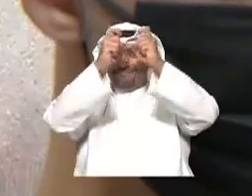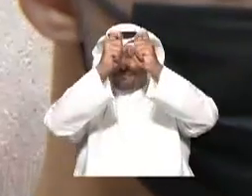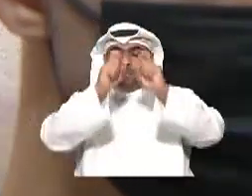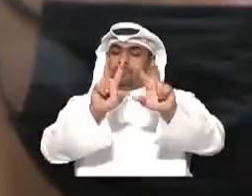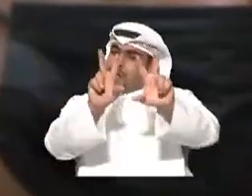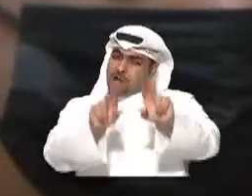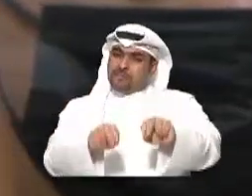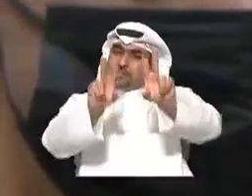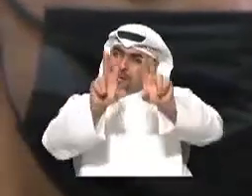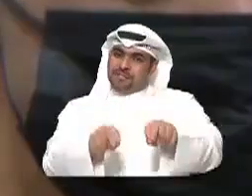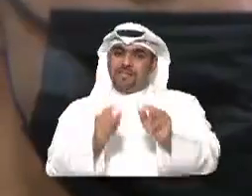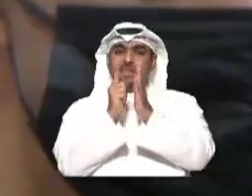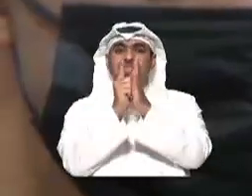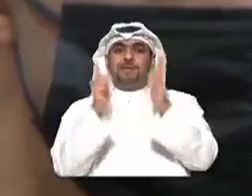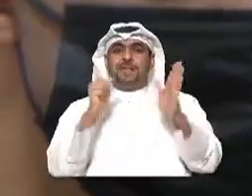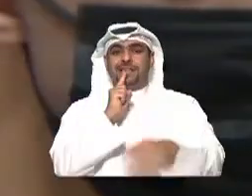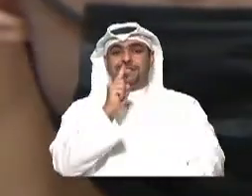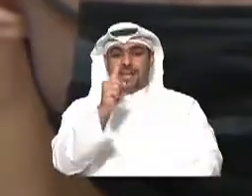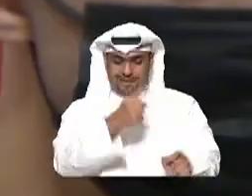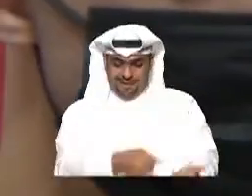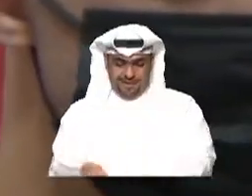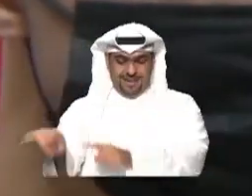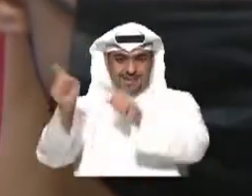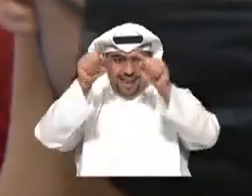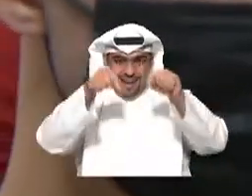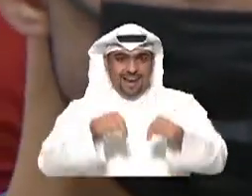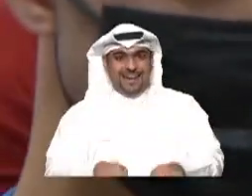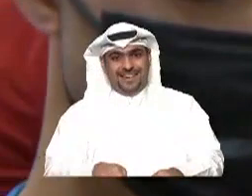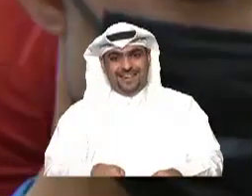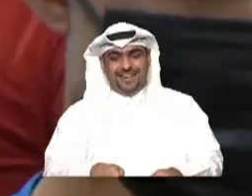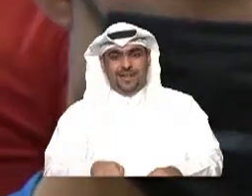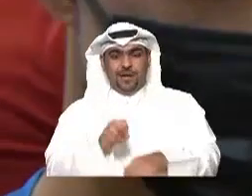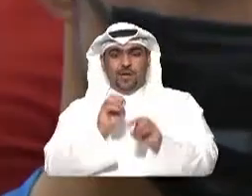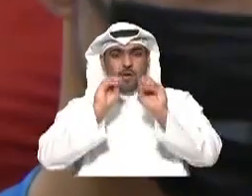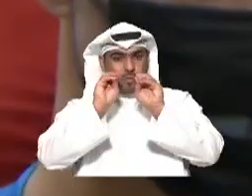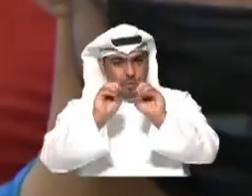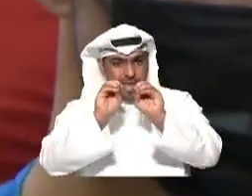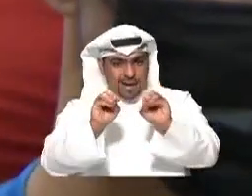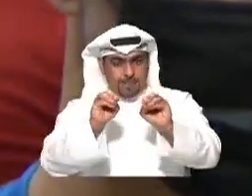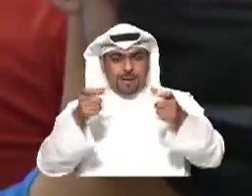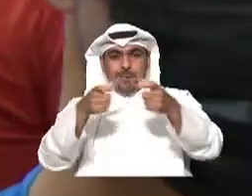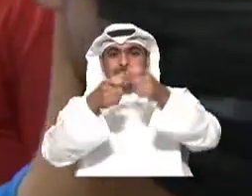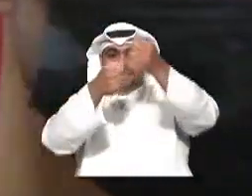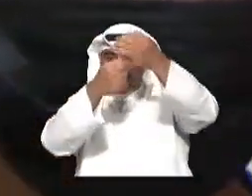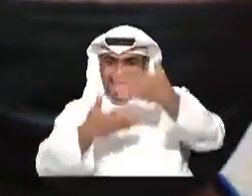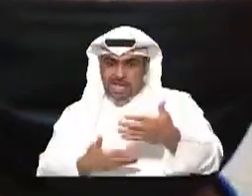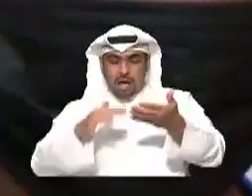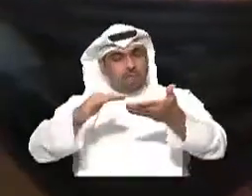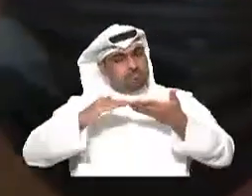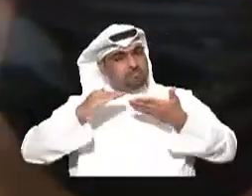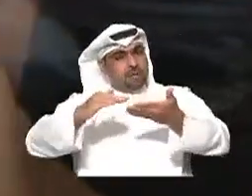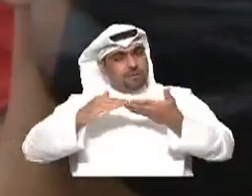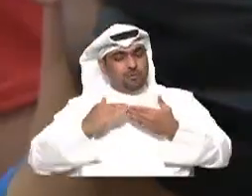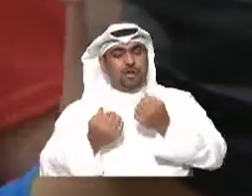سبحانه وتعالى وفضل كبير من الجهاز الفني والإداري ومجلس الإدارة اللي وفر كل شيء حق اللاعبين، وما ننسى